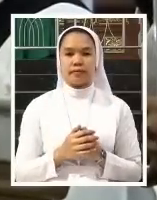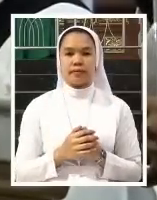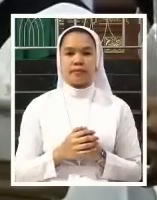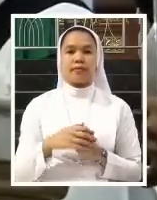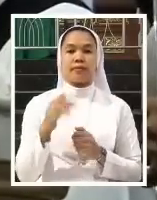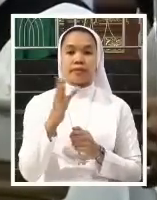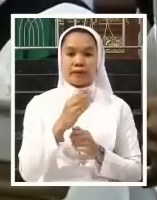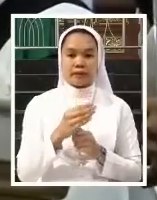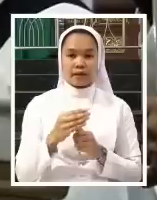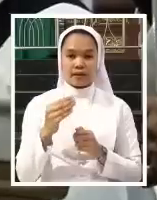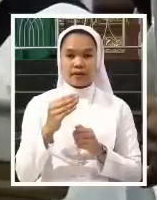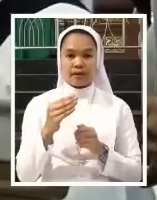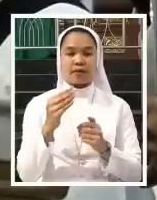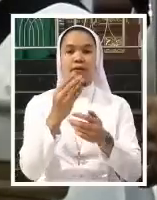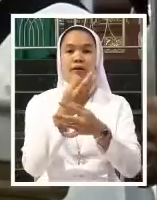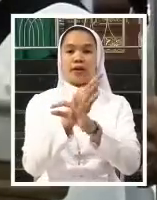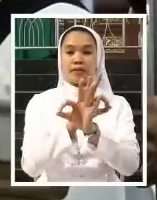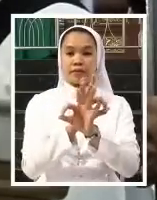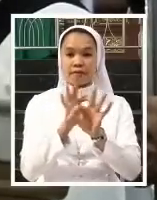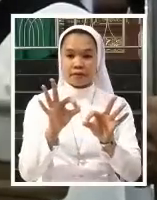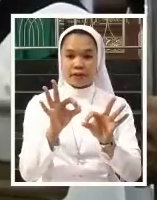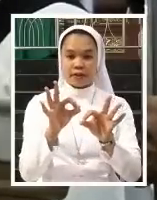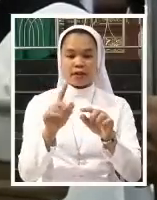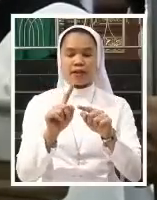sa pagpatalingkas sa mga inapi,